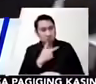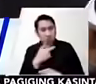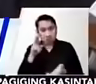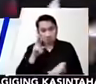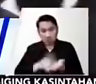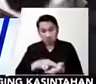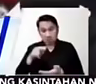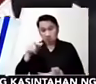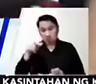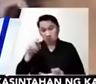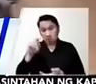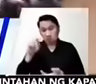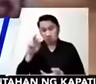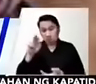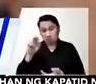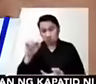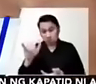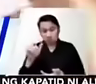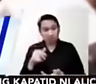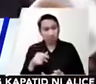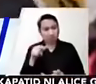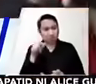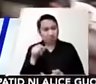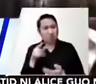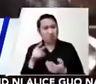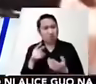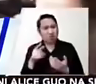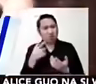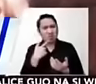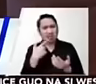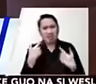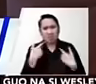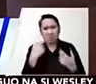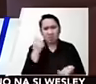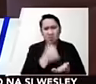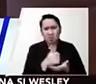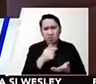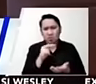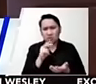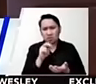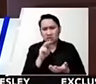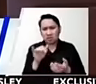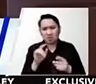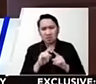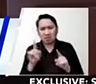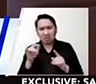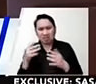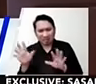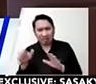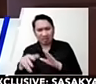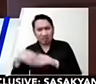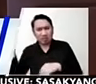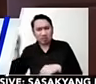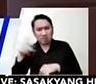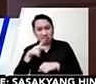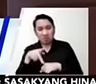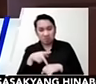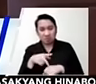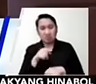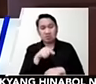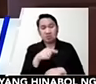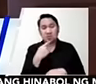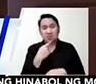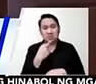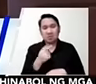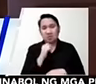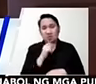August 14, panahong nasa labasan ng bansa ang dating alkalde. Nang humarap sa Senado nitong Martes, inamin niyang hindi niya matiyak